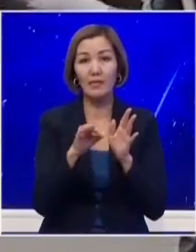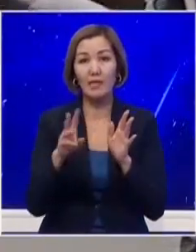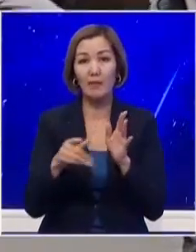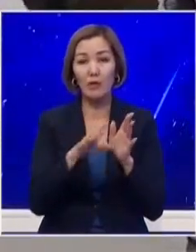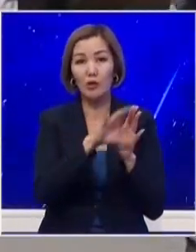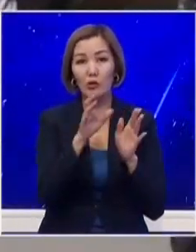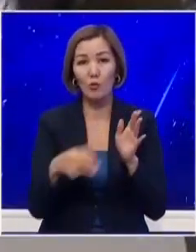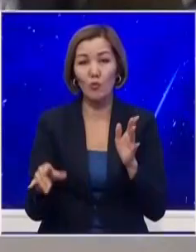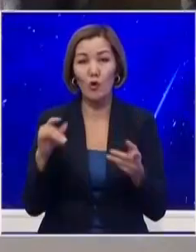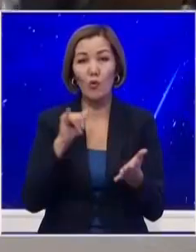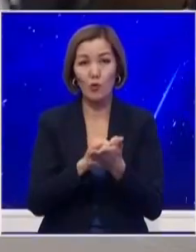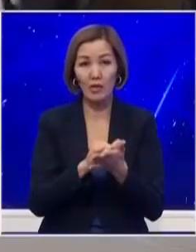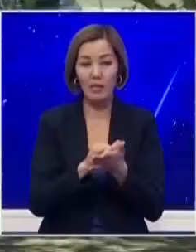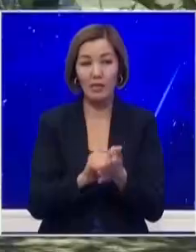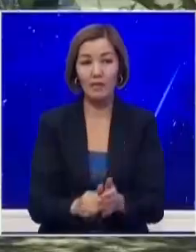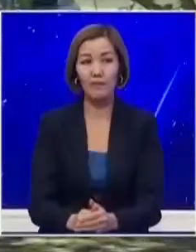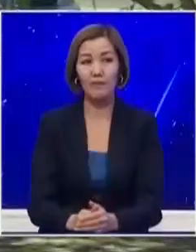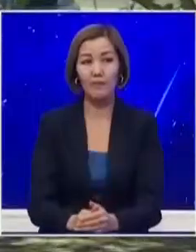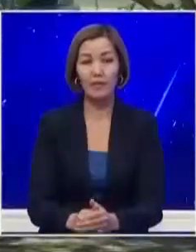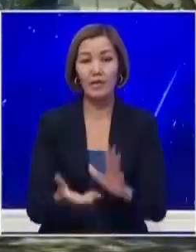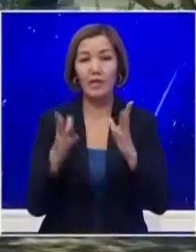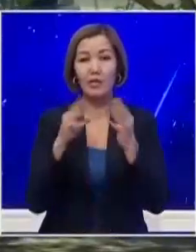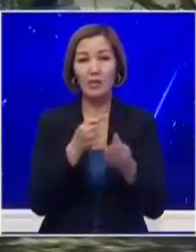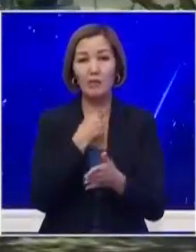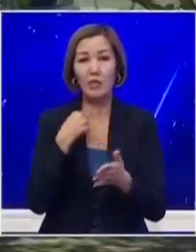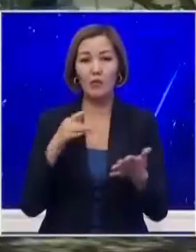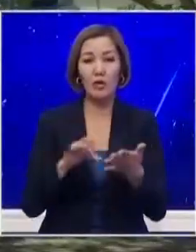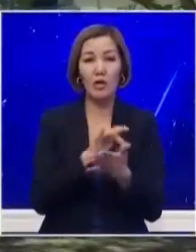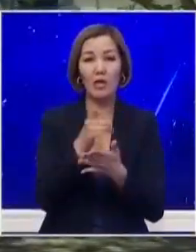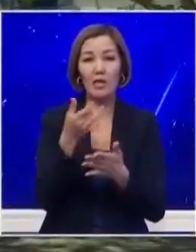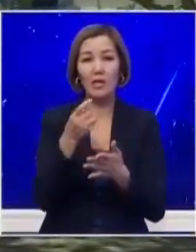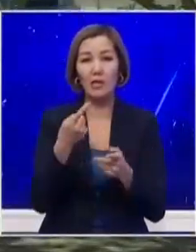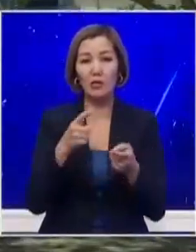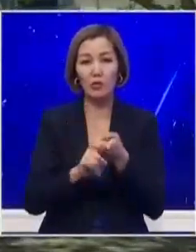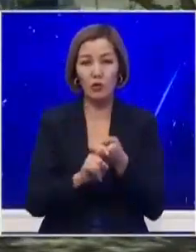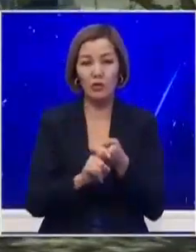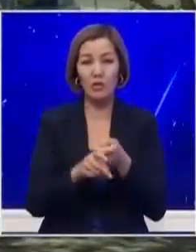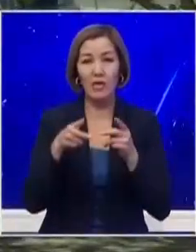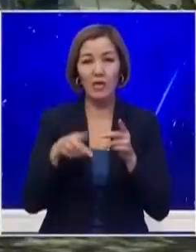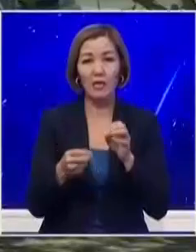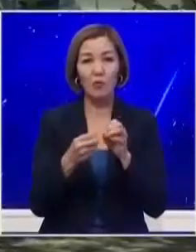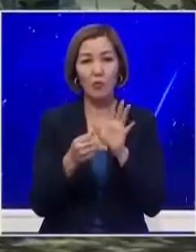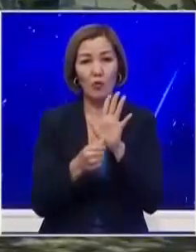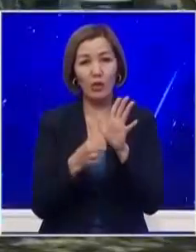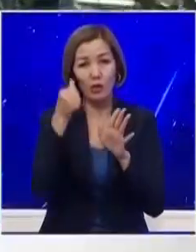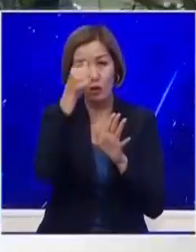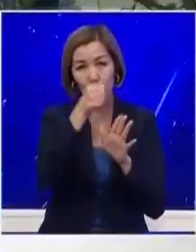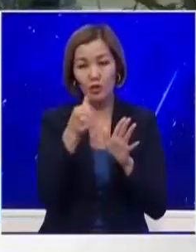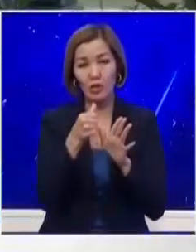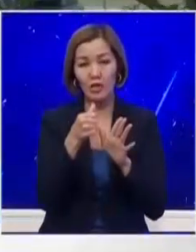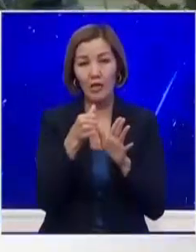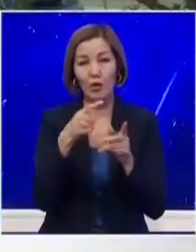газ құбыры желілер орнатылған. Жалпы Талдықорған қаласына ең алғаш газ желісі 2016 жылы